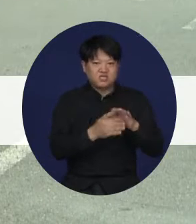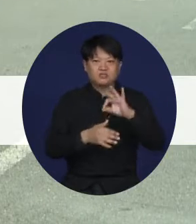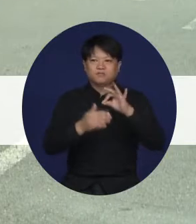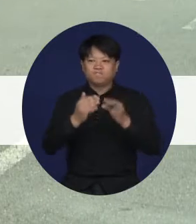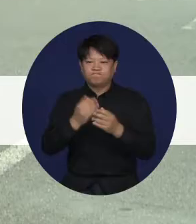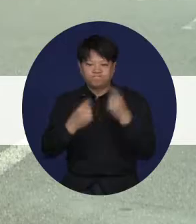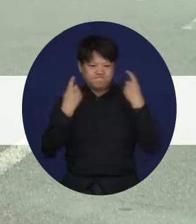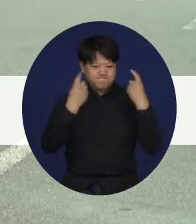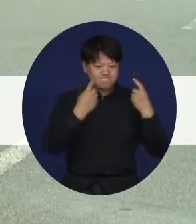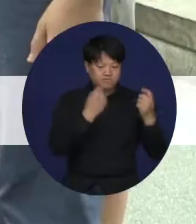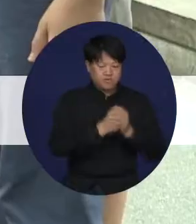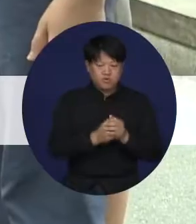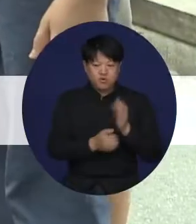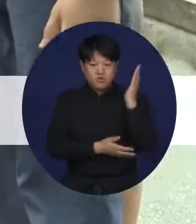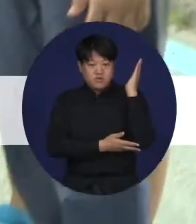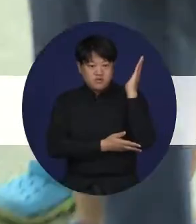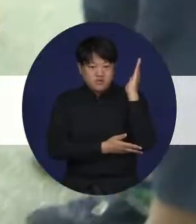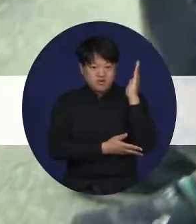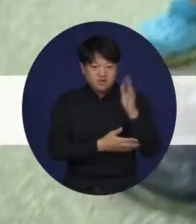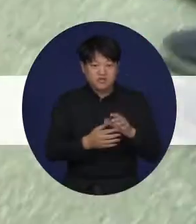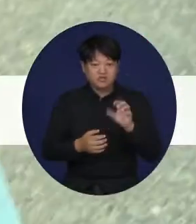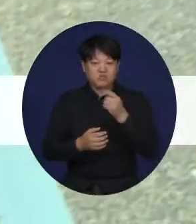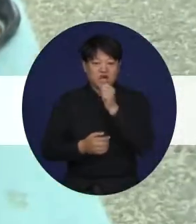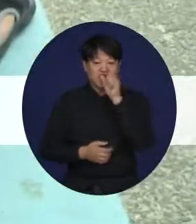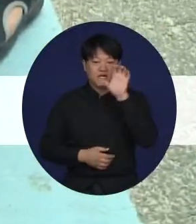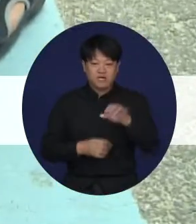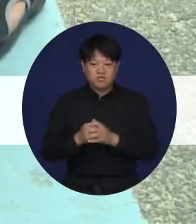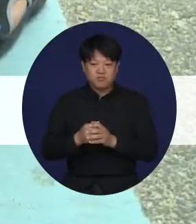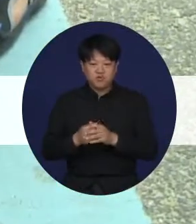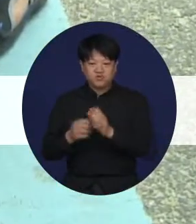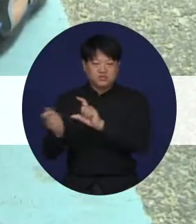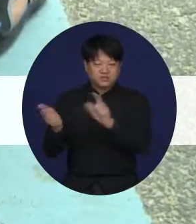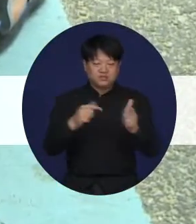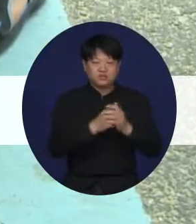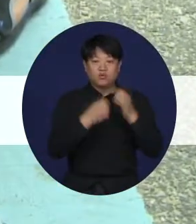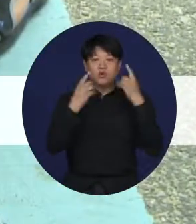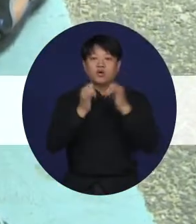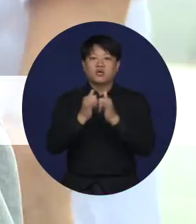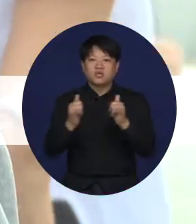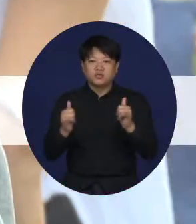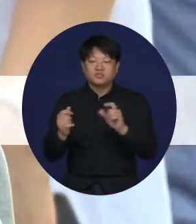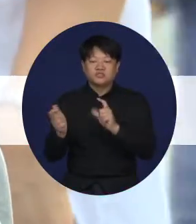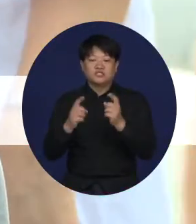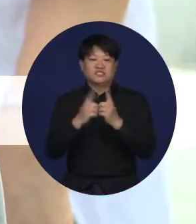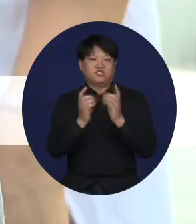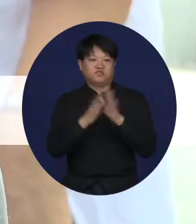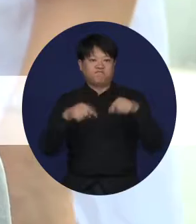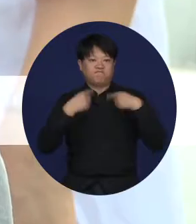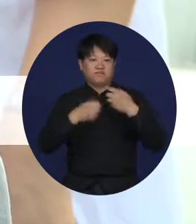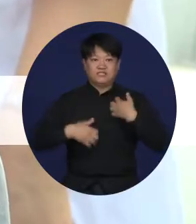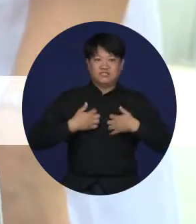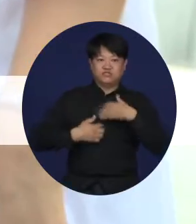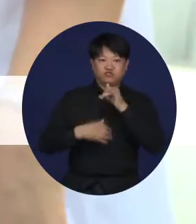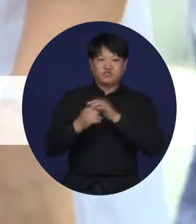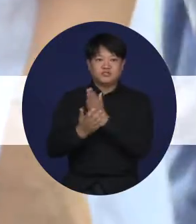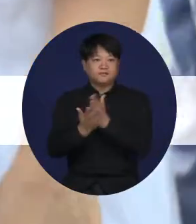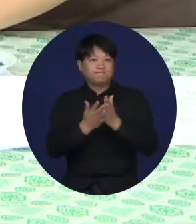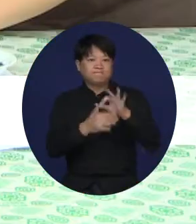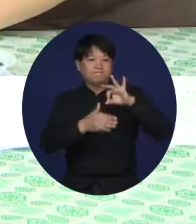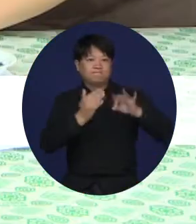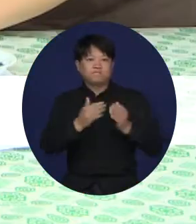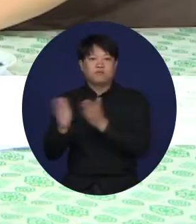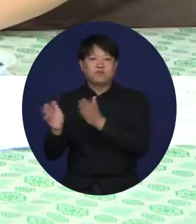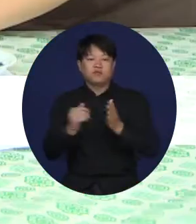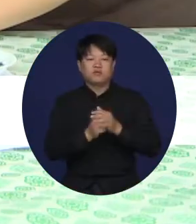뿐만 아니라 다양한 스트라이트 추월을 비롯해 이야기 대상 깐 철철 놀이터 스텔 마케팅 관광객들이 직접 참여하고